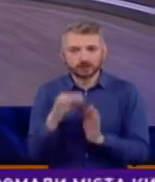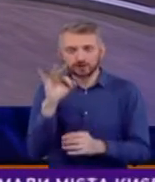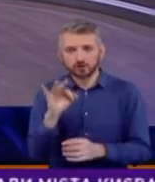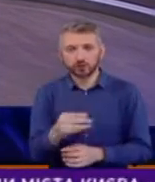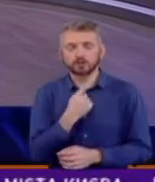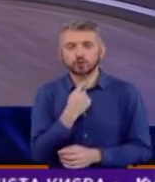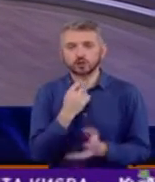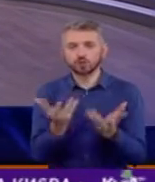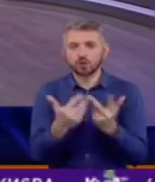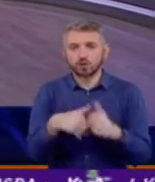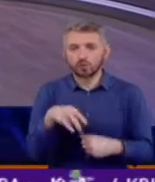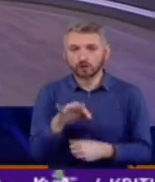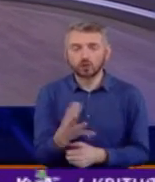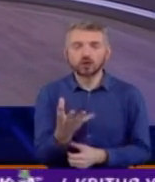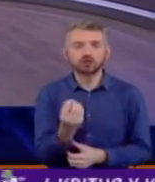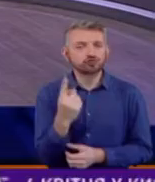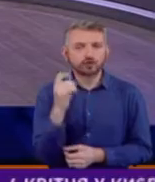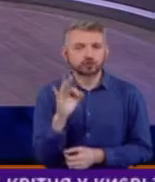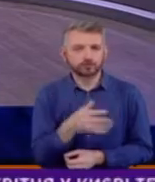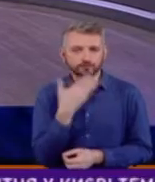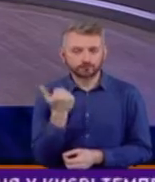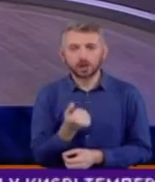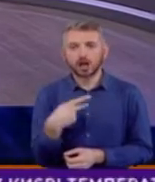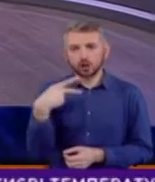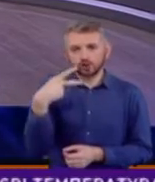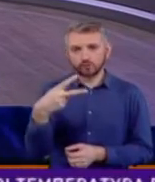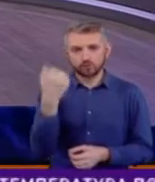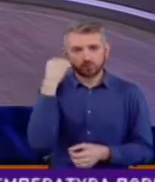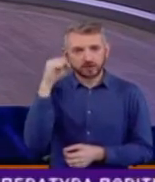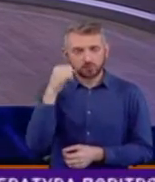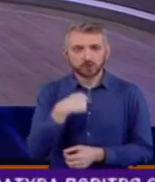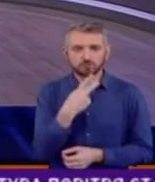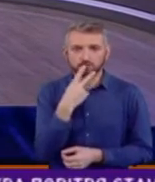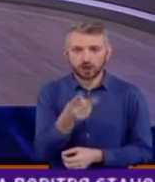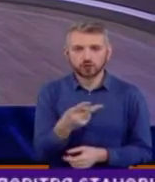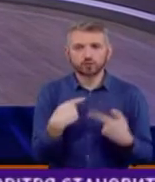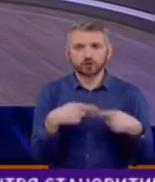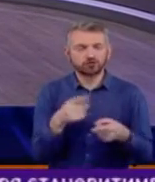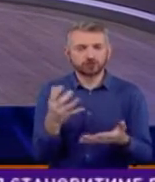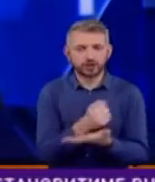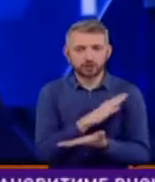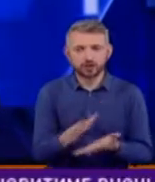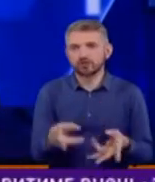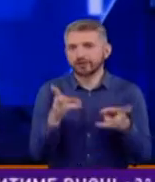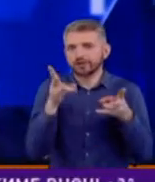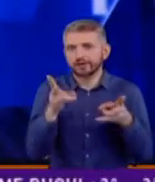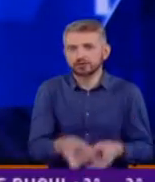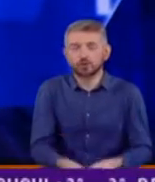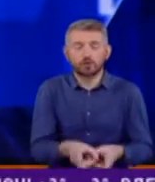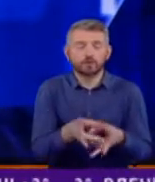99,99% голосів пораховано, і ще не 100, але двох переможців ми бачимо, інші не прийшли, катастрофа,